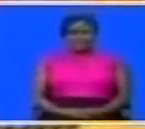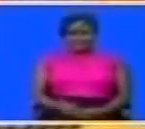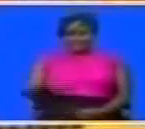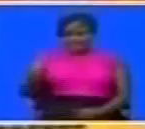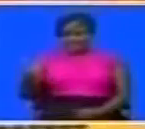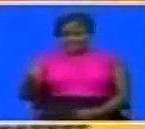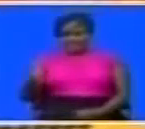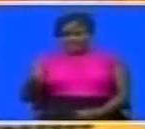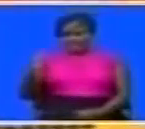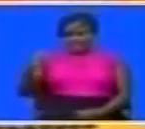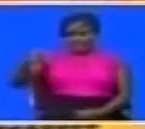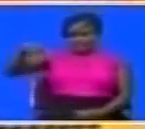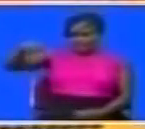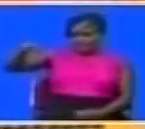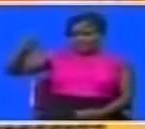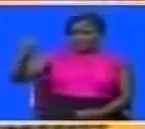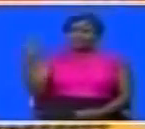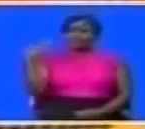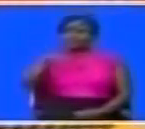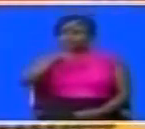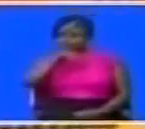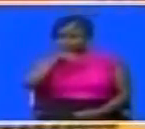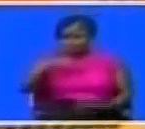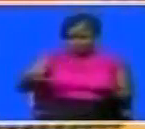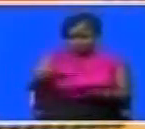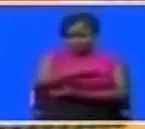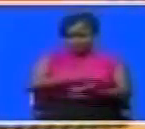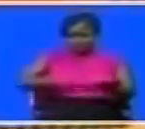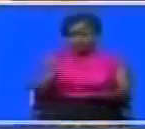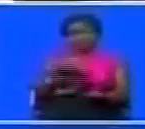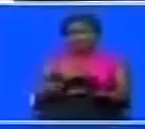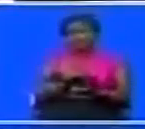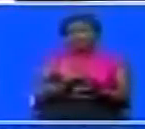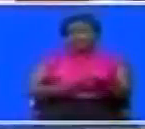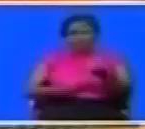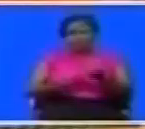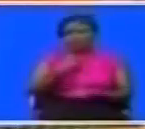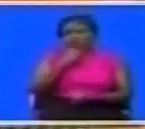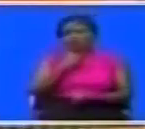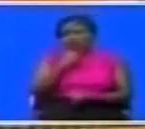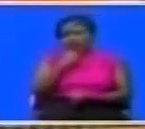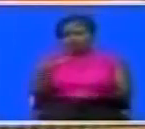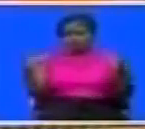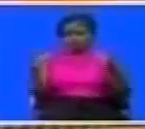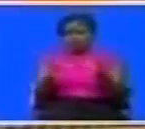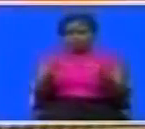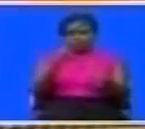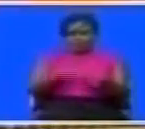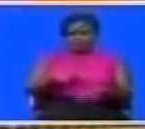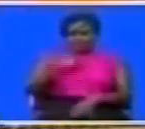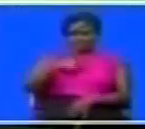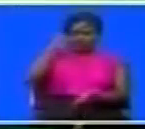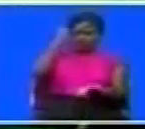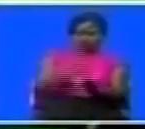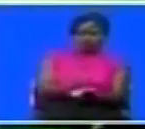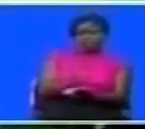Kwingineko, aliyekuwa waziri mkuu Raila Amolo Odinga alitangamana na mabingwa wa ligi kuu ya soka humu nchini, klabu ya Gor Mahia, walipomtembelea afisini